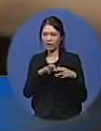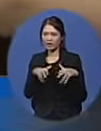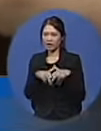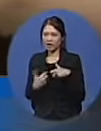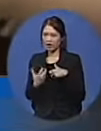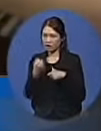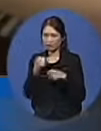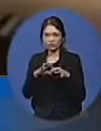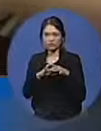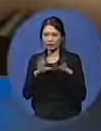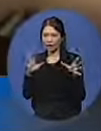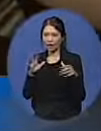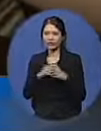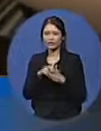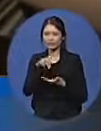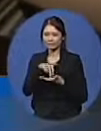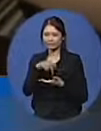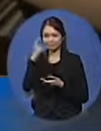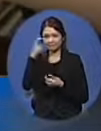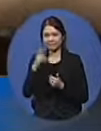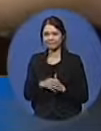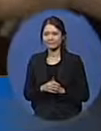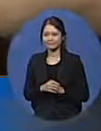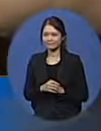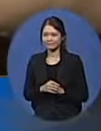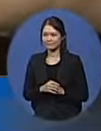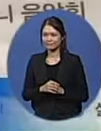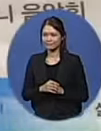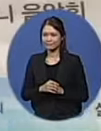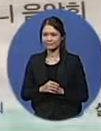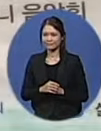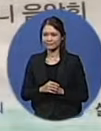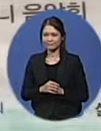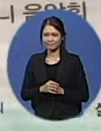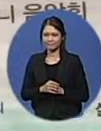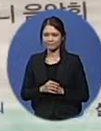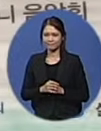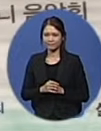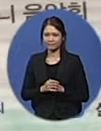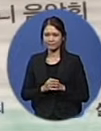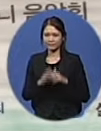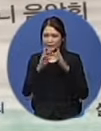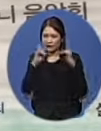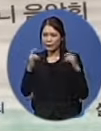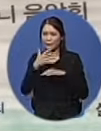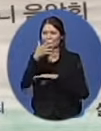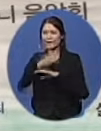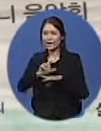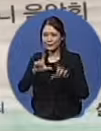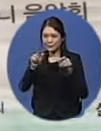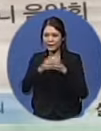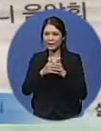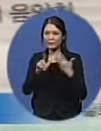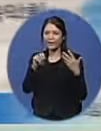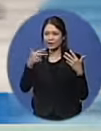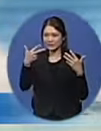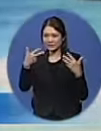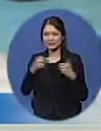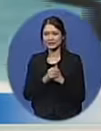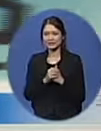장애가 되지 않는다고 생각을 저는 하는 입장입니다. 한편 캠프의 마지막 날인 8월